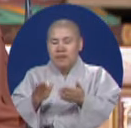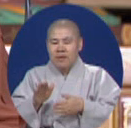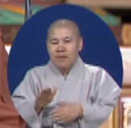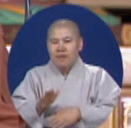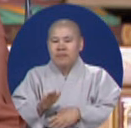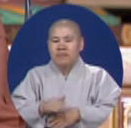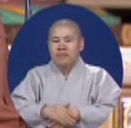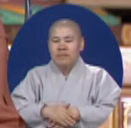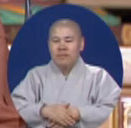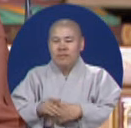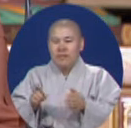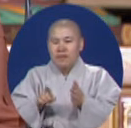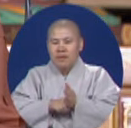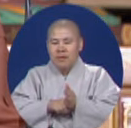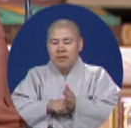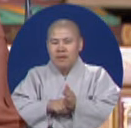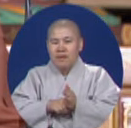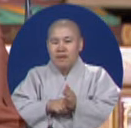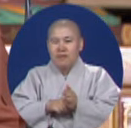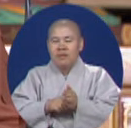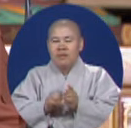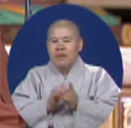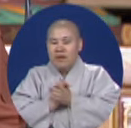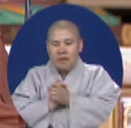일심. 신은 지심, 지극한 마음이에요.